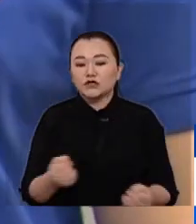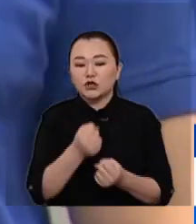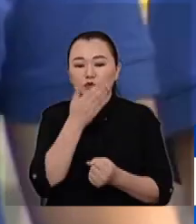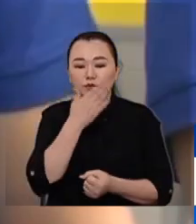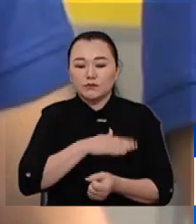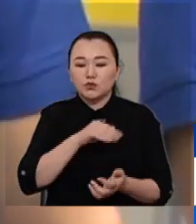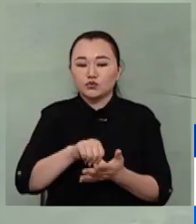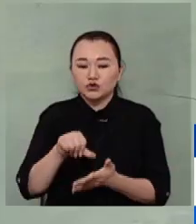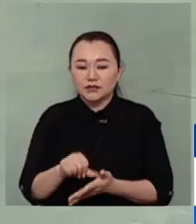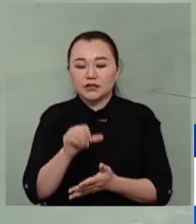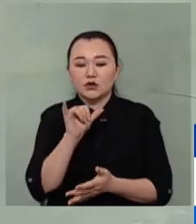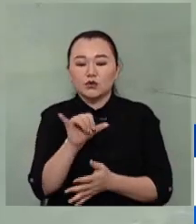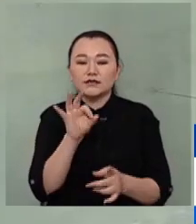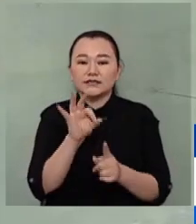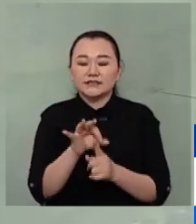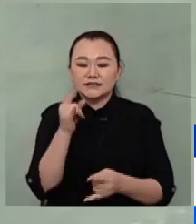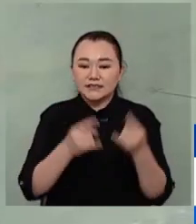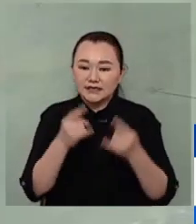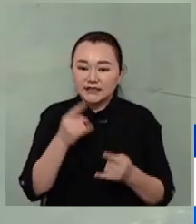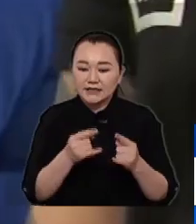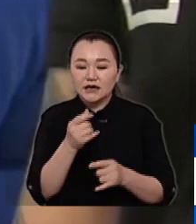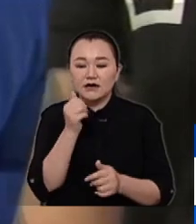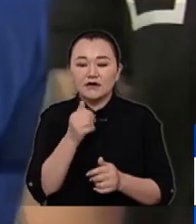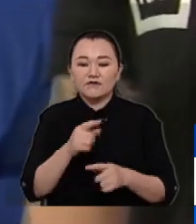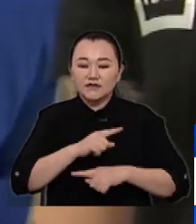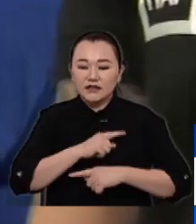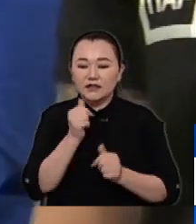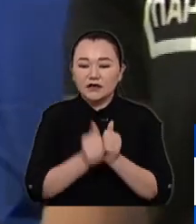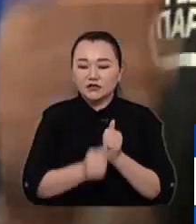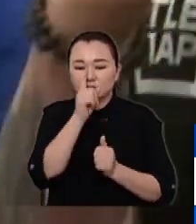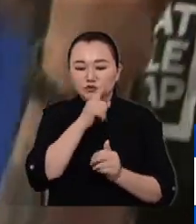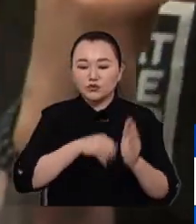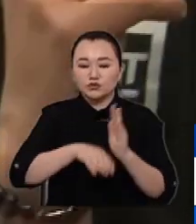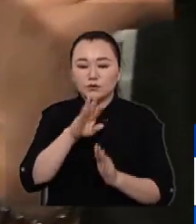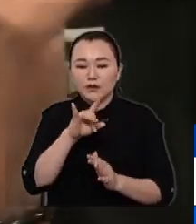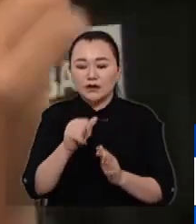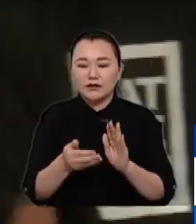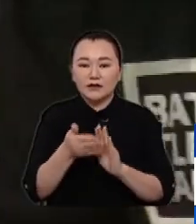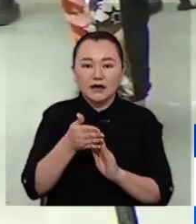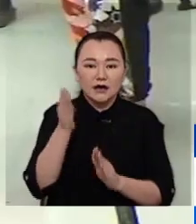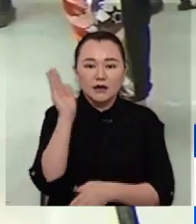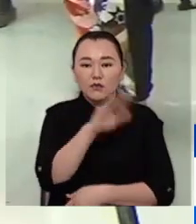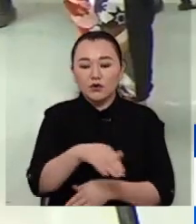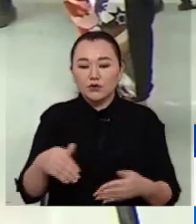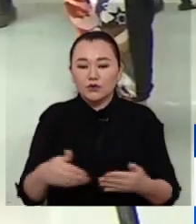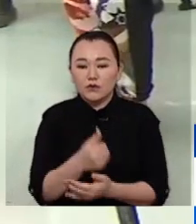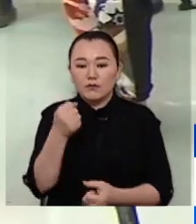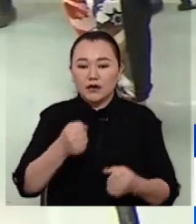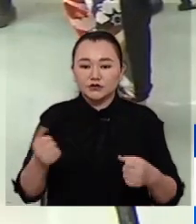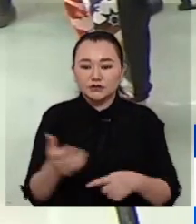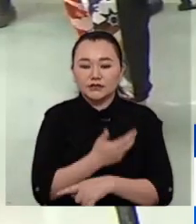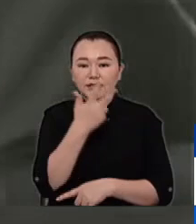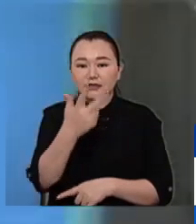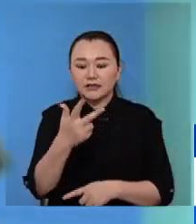любимых участников у телеэкранов. А в финале каждого месяца лучшая пара уедет домой на новеньком авто.